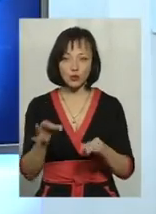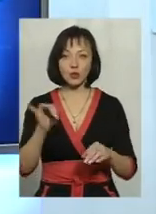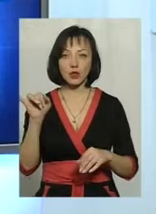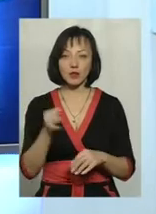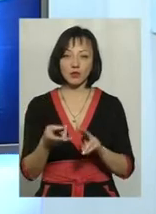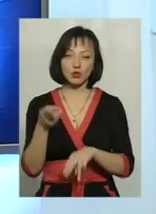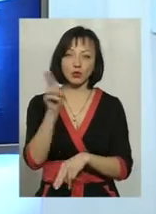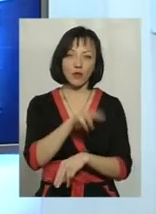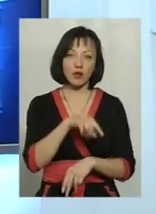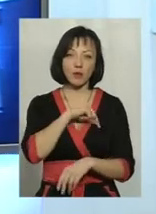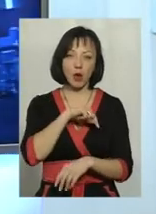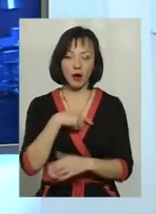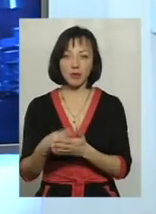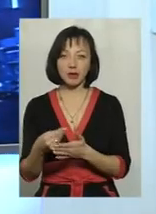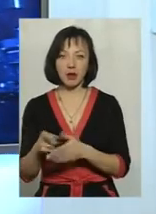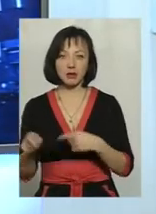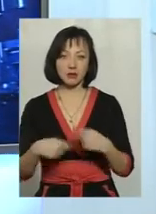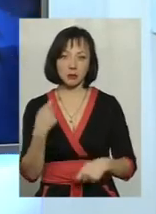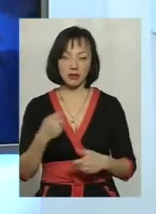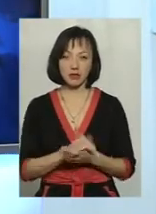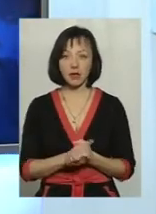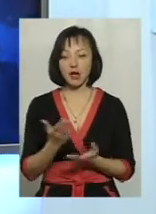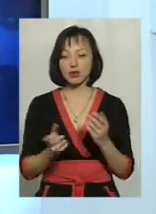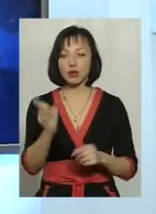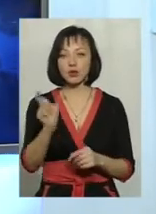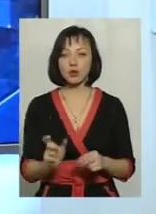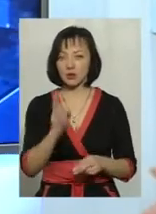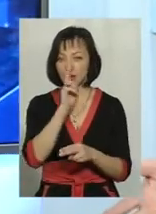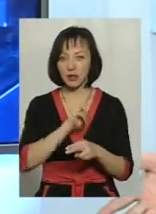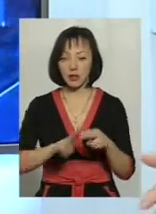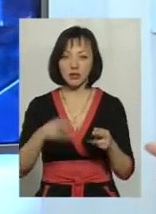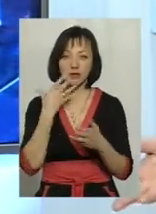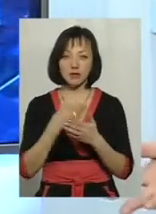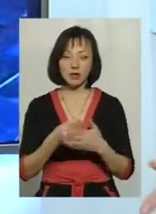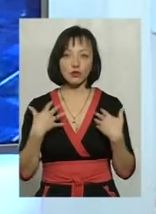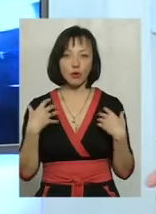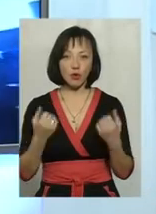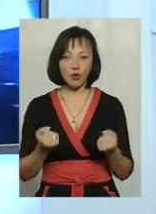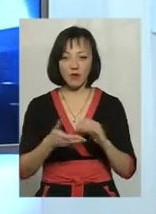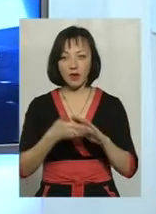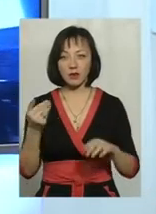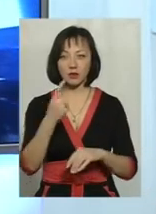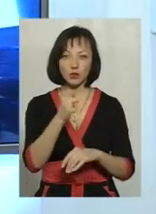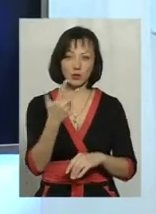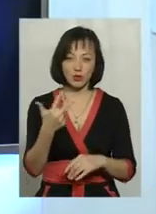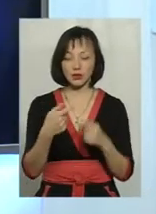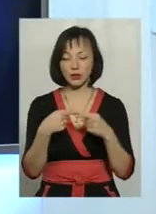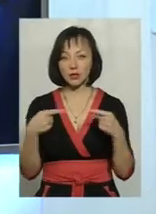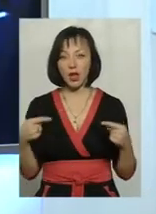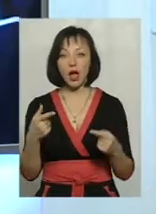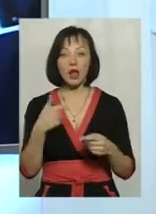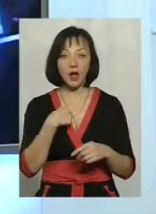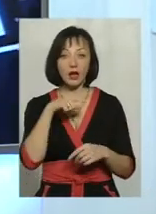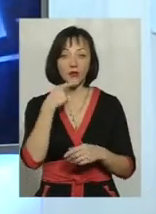для відшкодування і моральних, і матеріальних збитків, якщо людина втратить своє здоров'я. Ну, будуть виклики швидкої і все інше. Тому, я